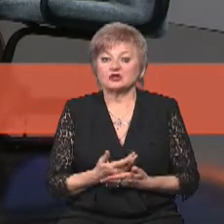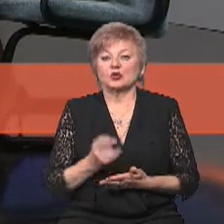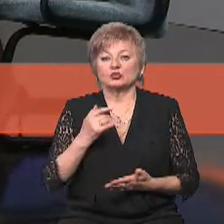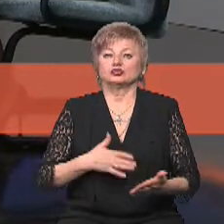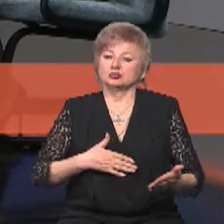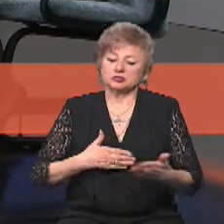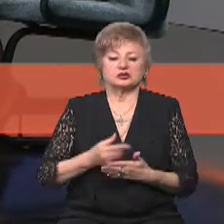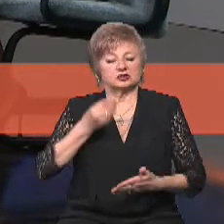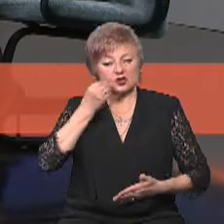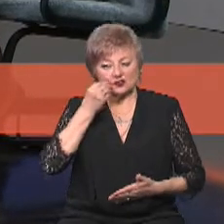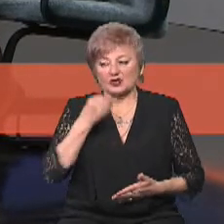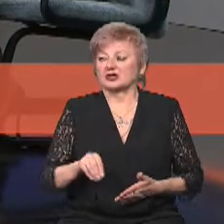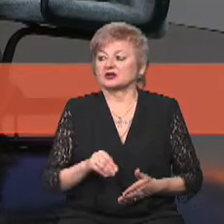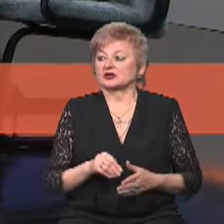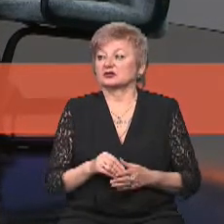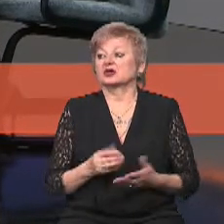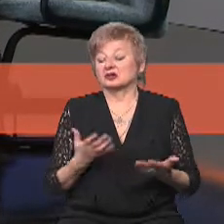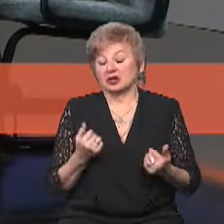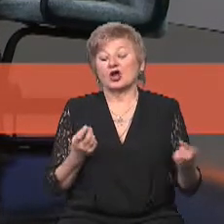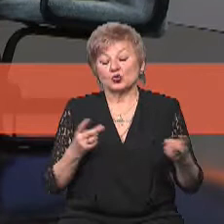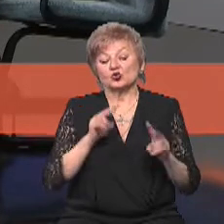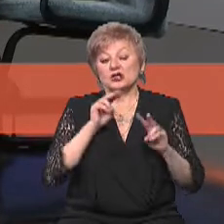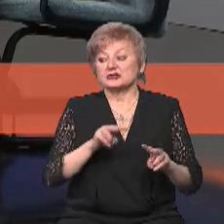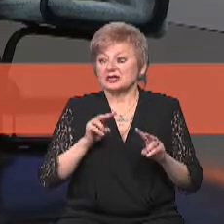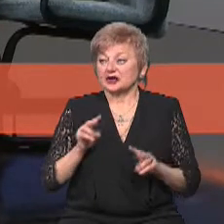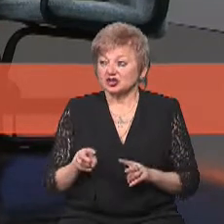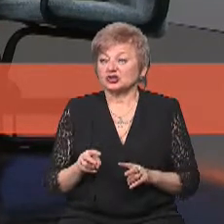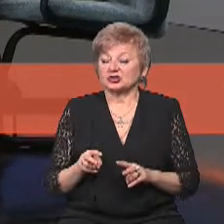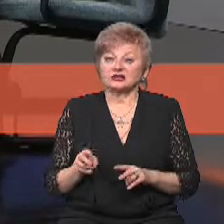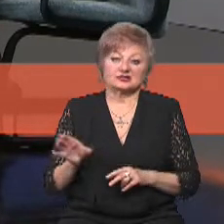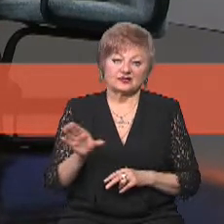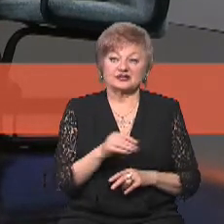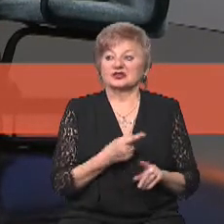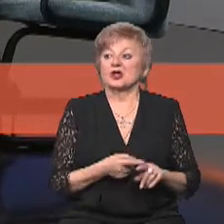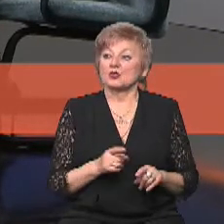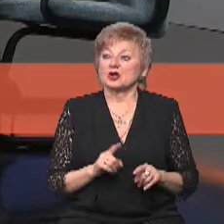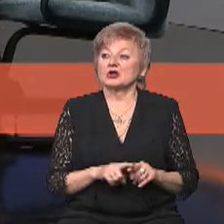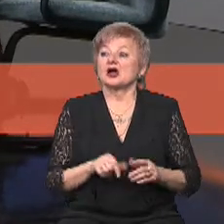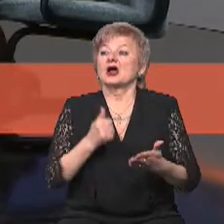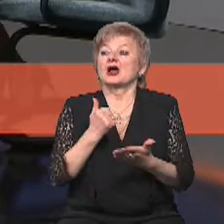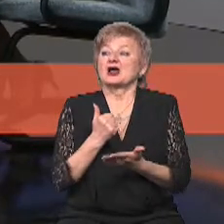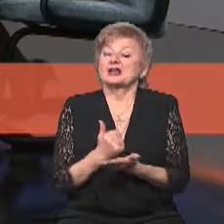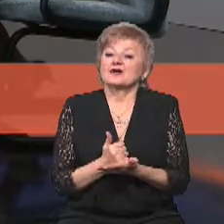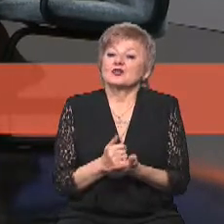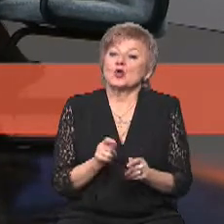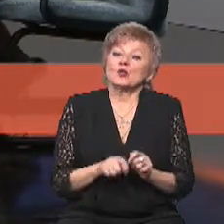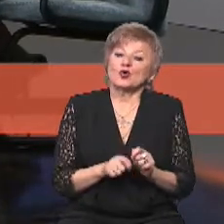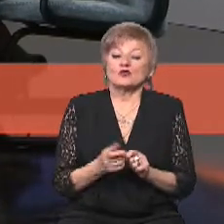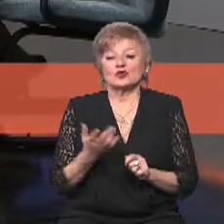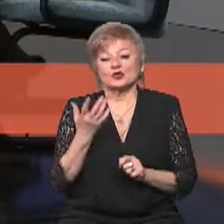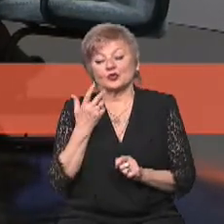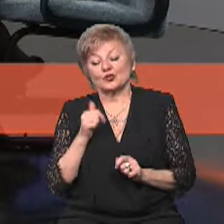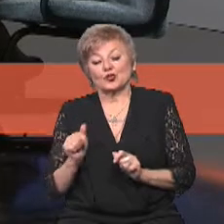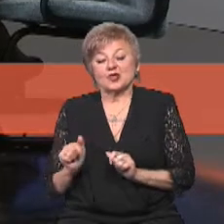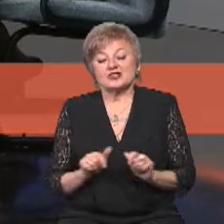активна, ефективна ми співпраця в цьому плані. Ми будемо цим стежити, власне, як так. Ці слова будуть збігатися. Да, тому що головне перевірити, коли воно до дії